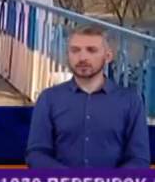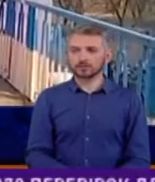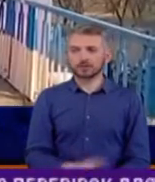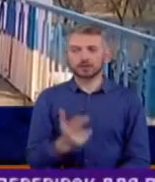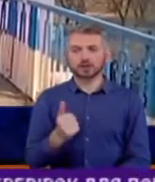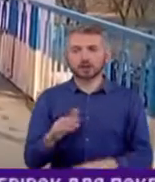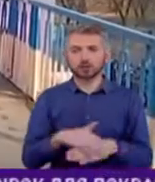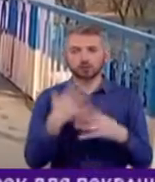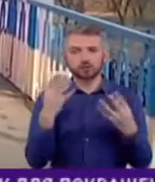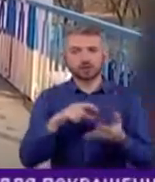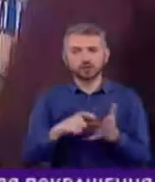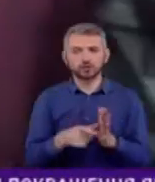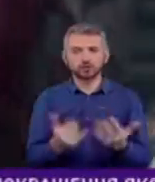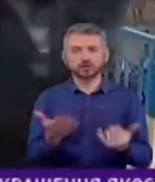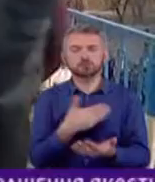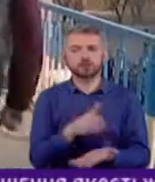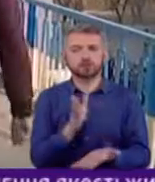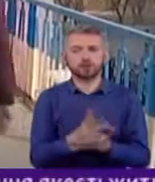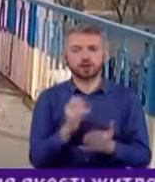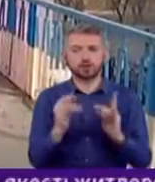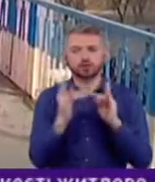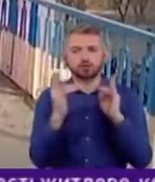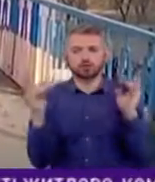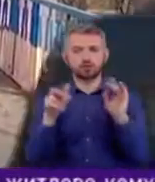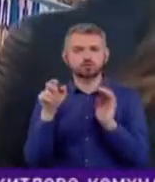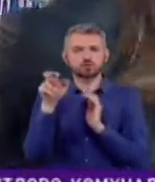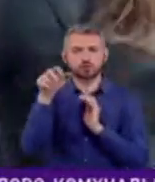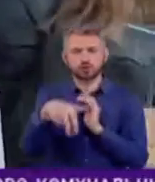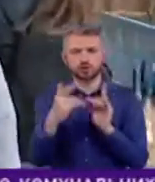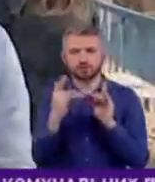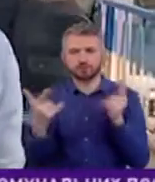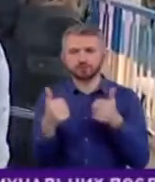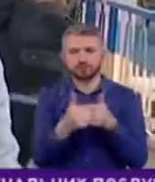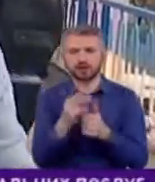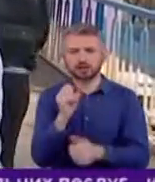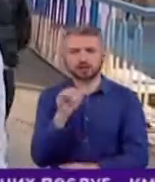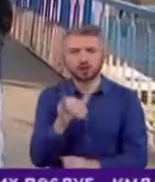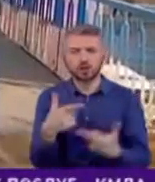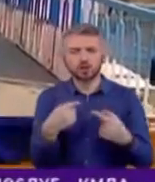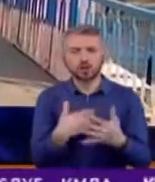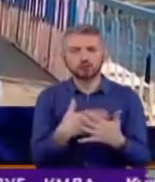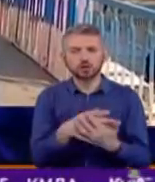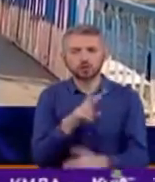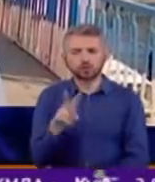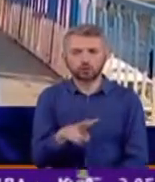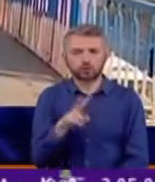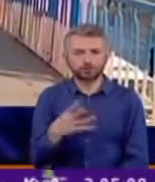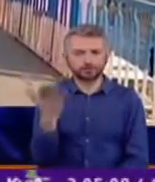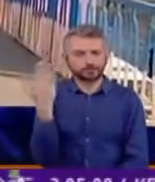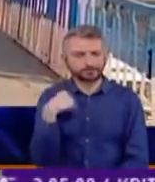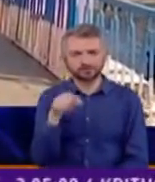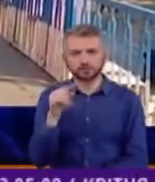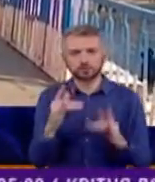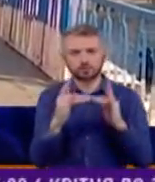Так, добрий день, студія. Зараз ми перебуваємо на мосту, на пішохідному мосту, от саме біля НАУ, де близько 2 годин саме з цього мосту